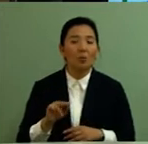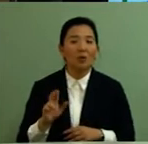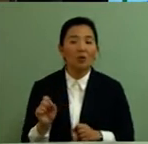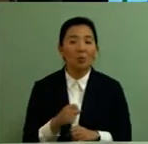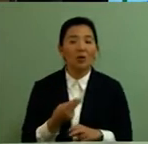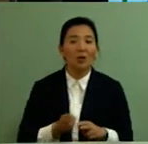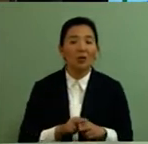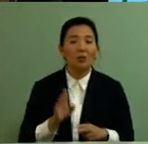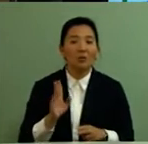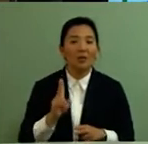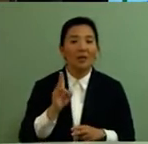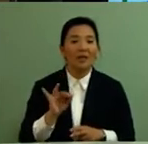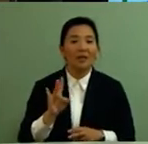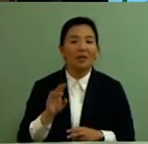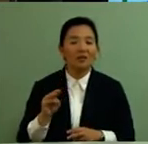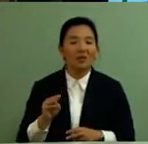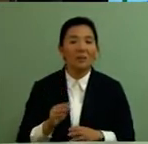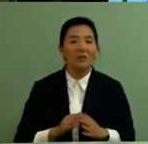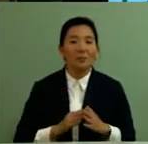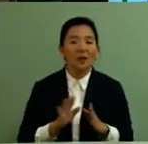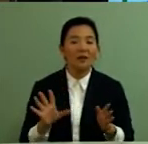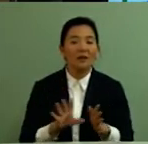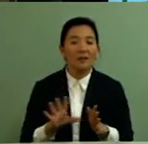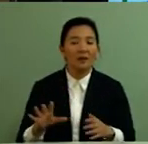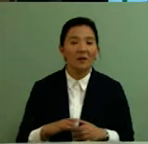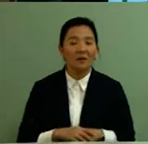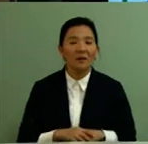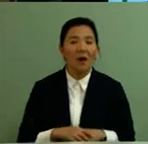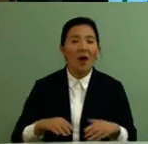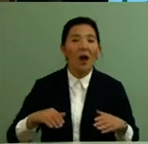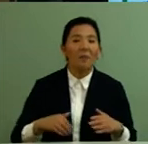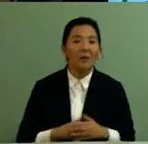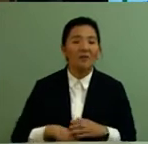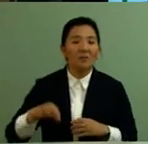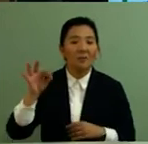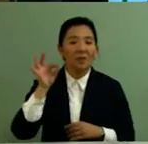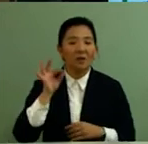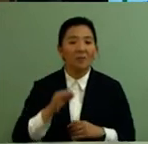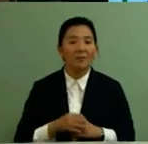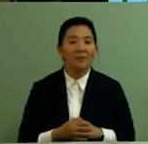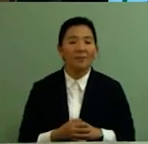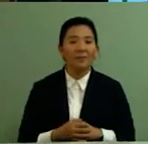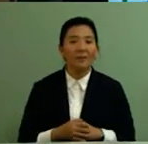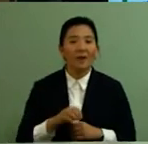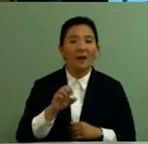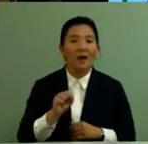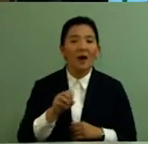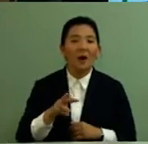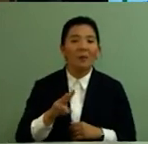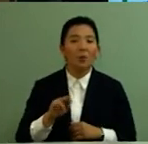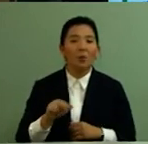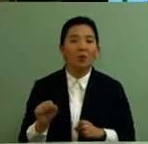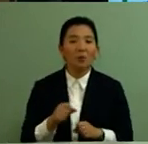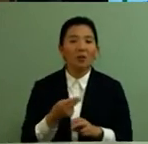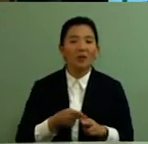значит это будет кинетическая максимальная энергия. Опять-таки вспоминаем, амплитуда скорости это